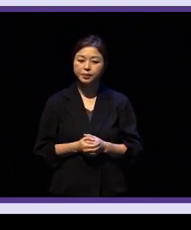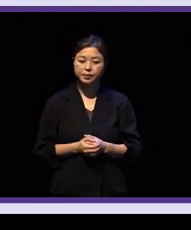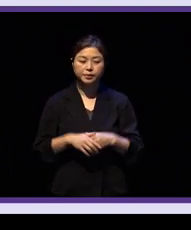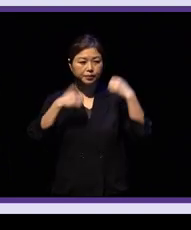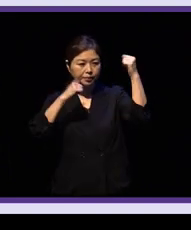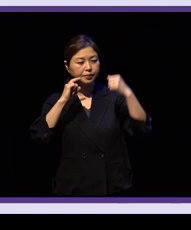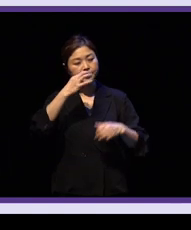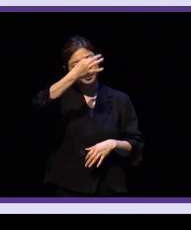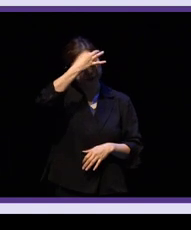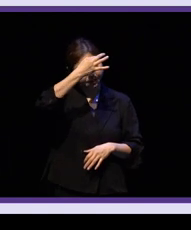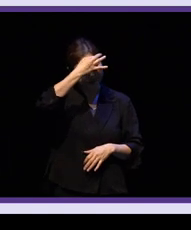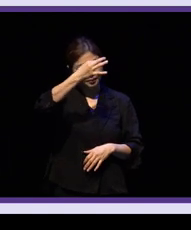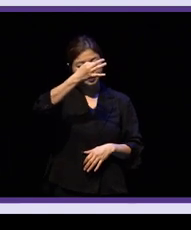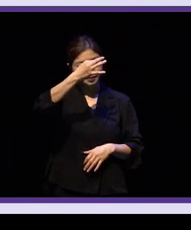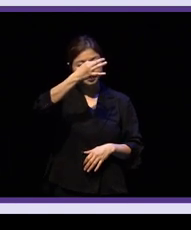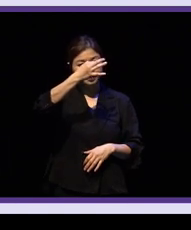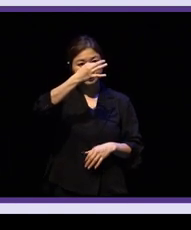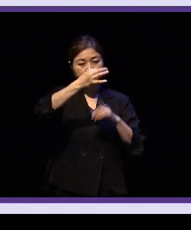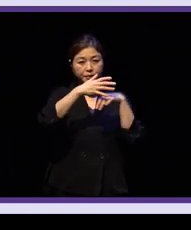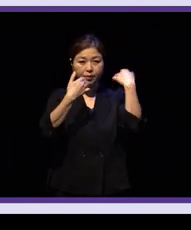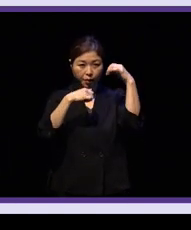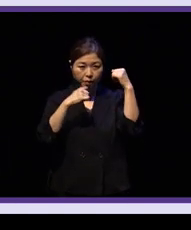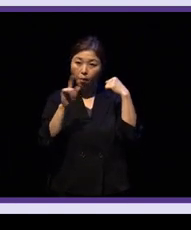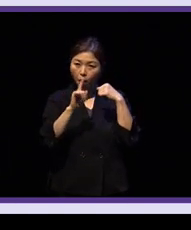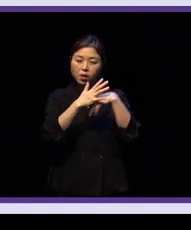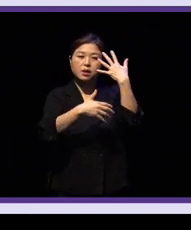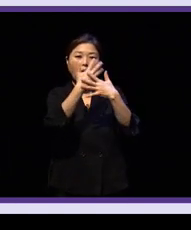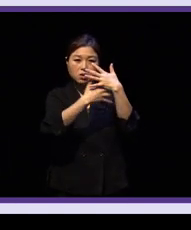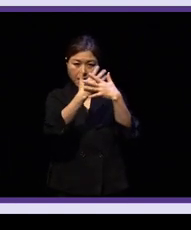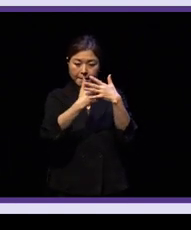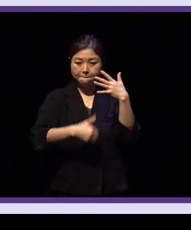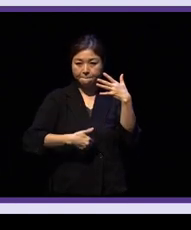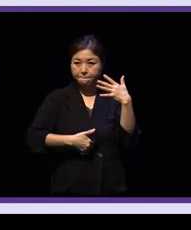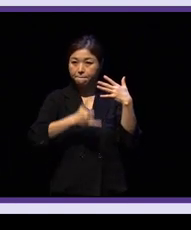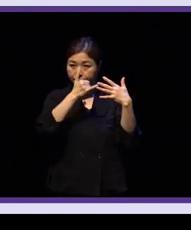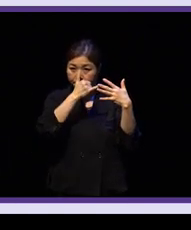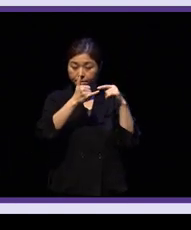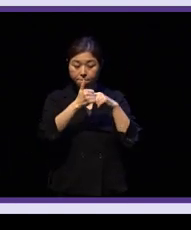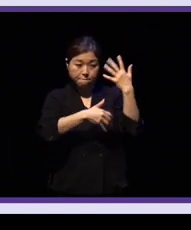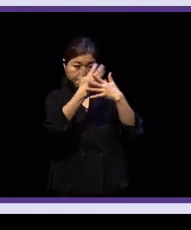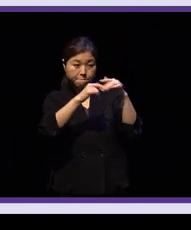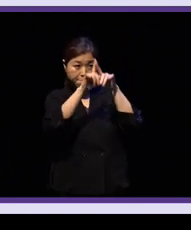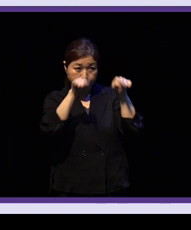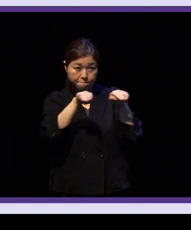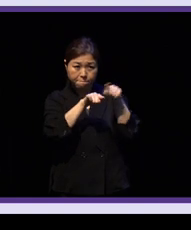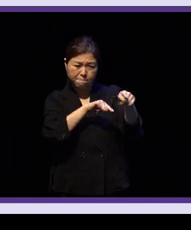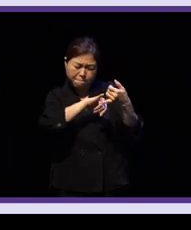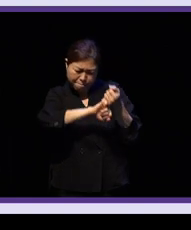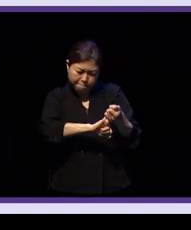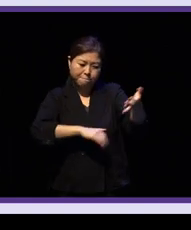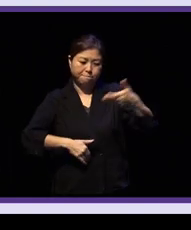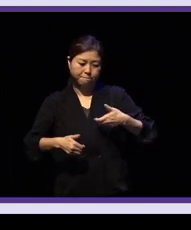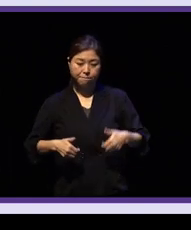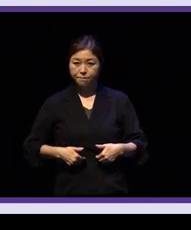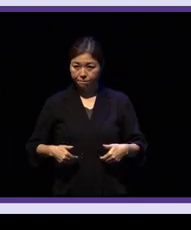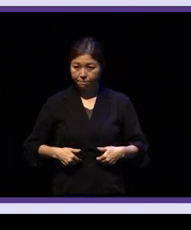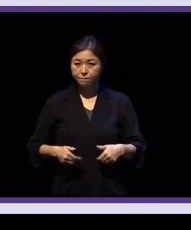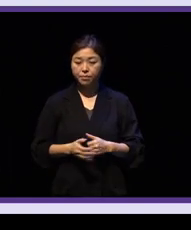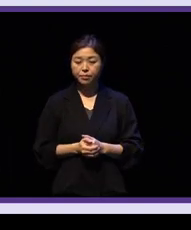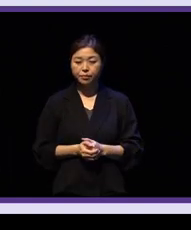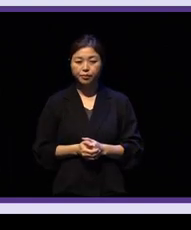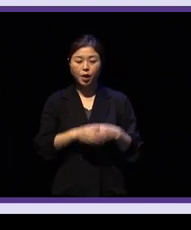특히 공연예술 같은 경우는 특히 공인 동영상이 필요한 부분들은 필수적으로 동영상 파일을 첨부를 해 주시면 좋겠구요